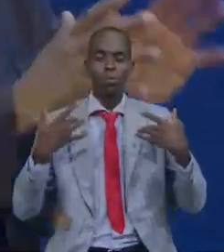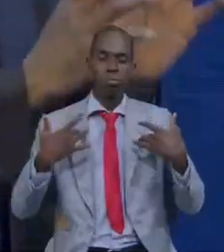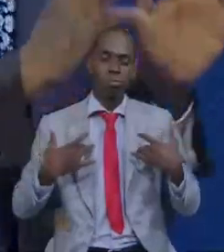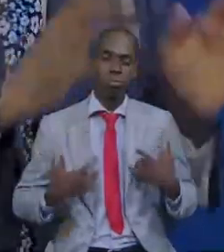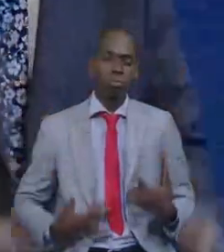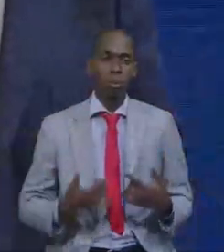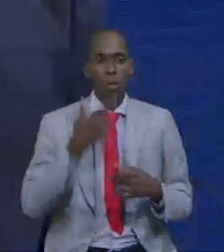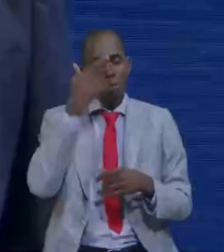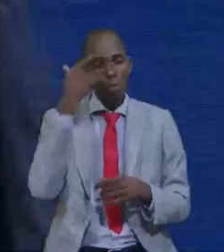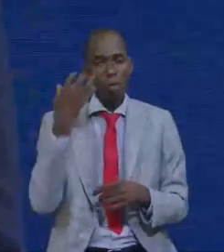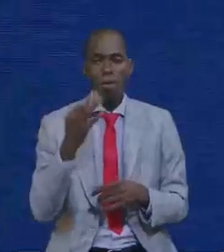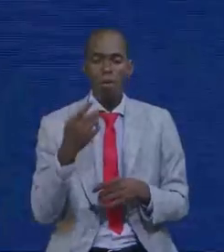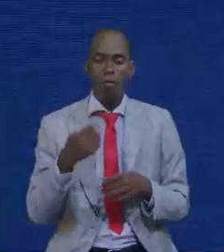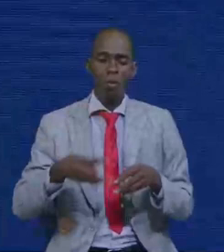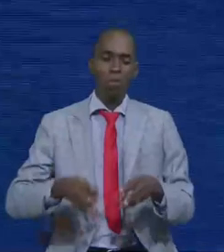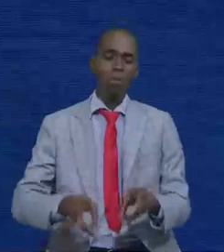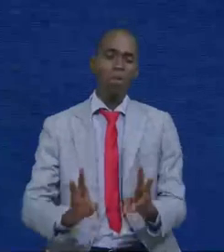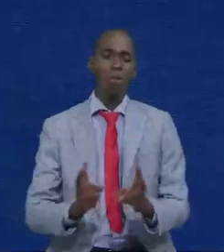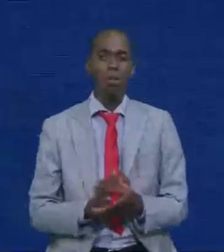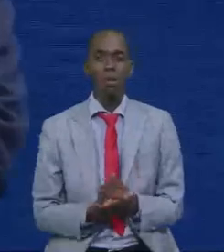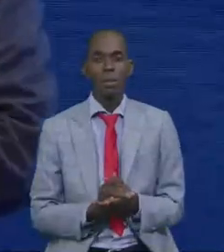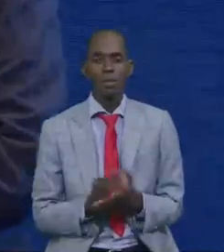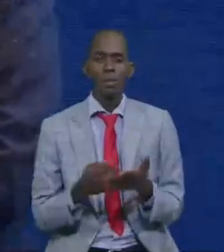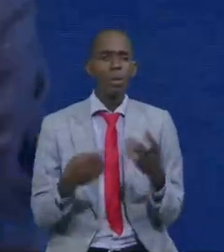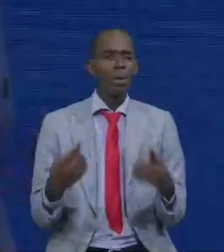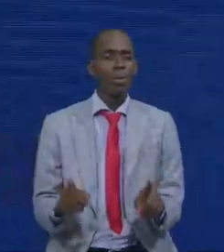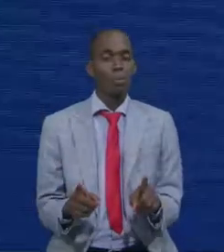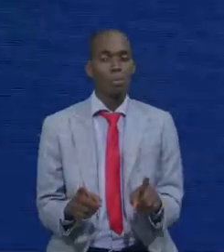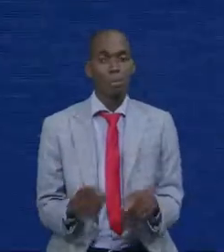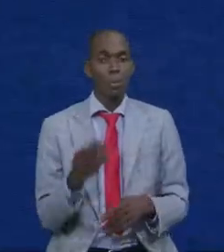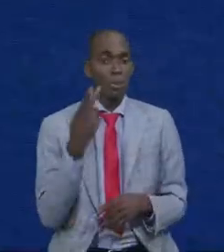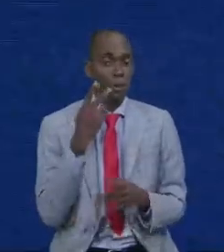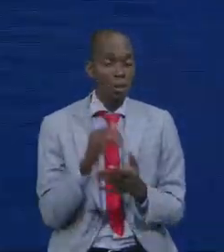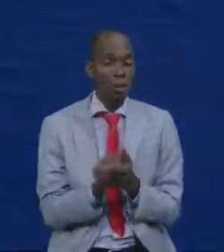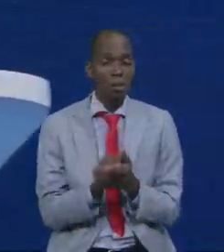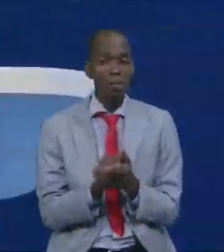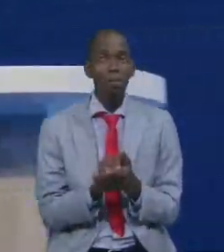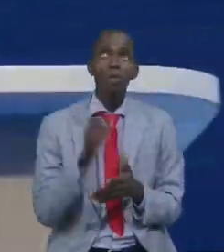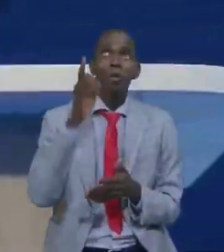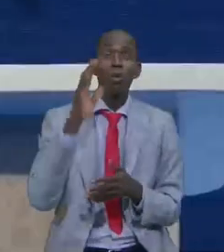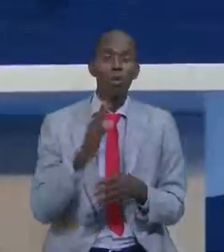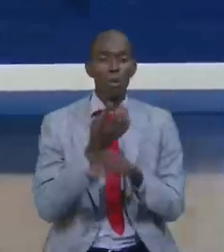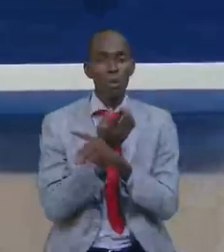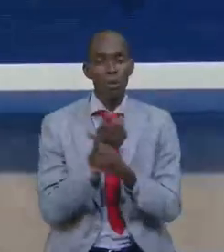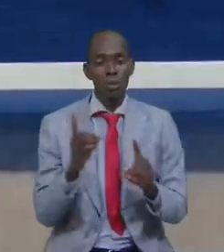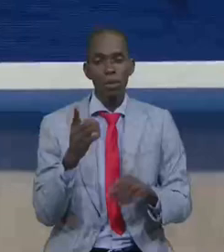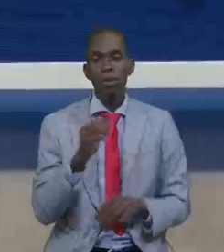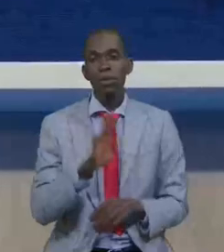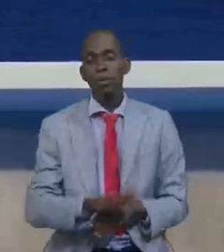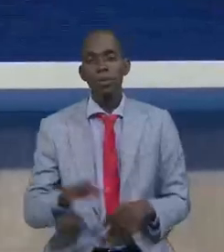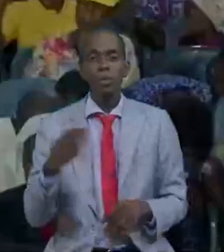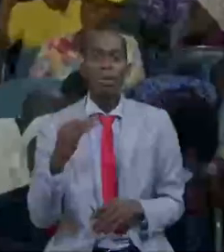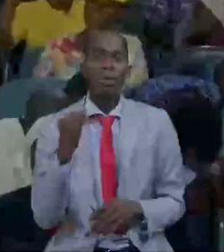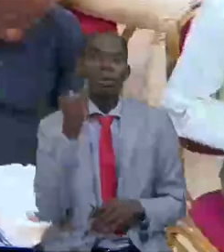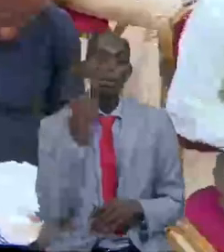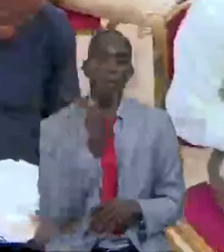À cause de la route, ce qui est arrivé, c'est que Dieu a délivré les enfants d'Israël, comme